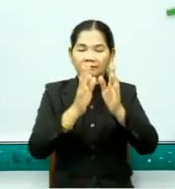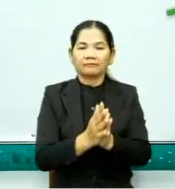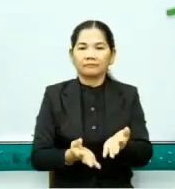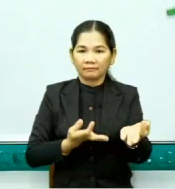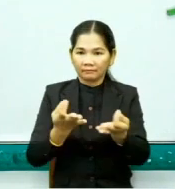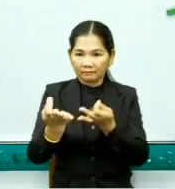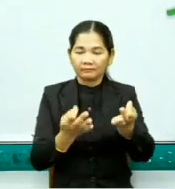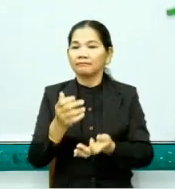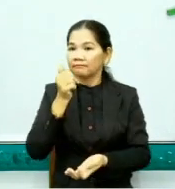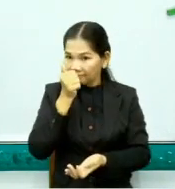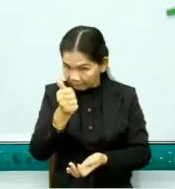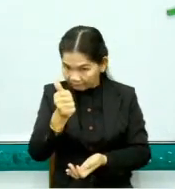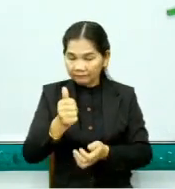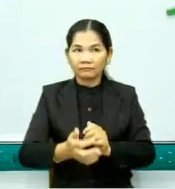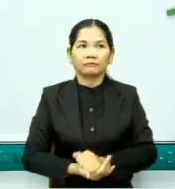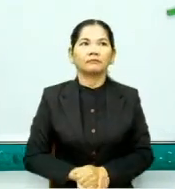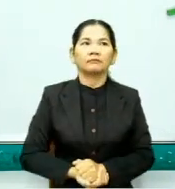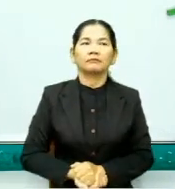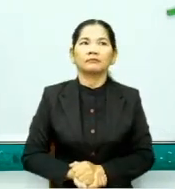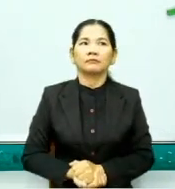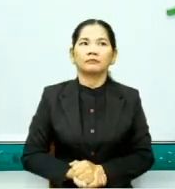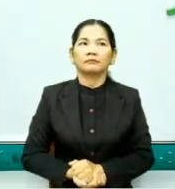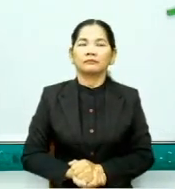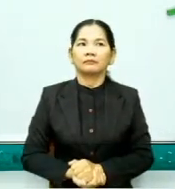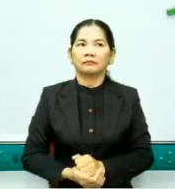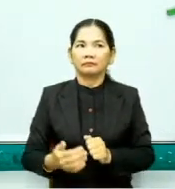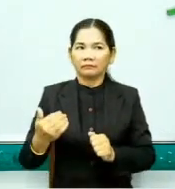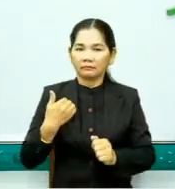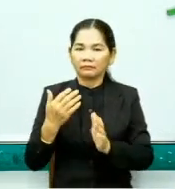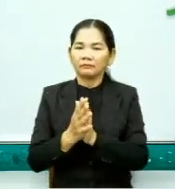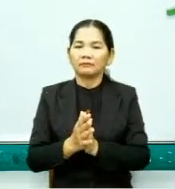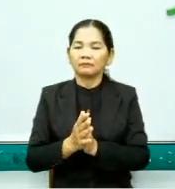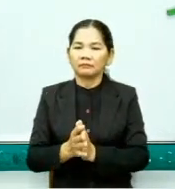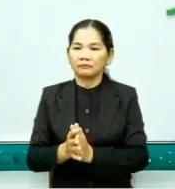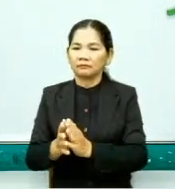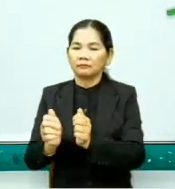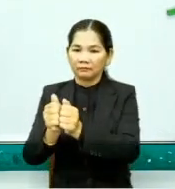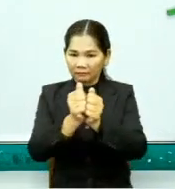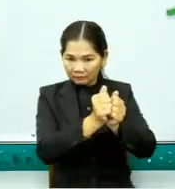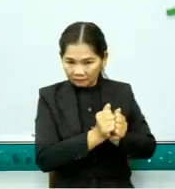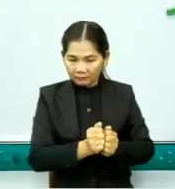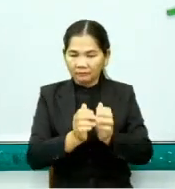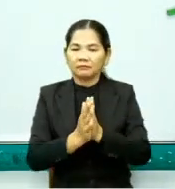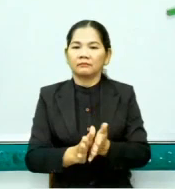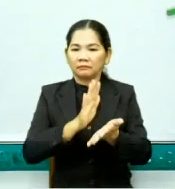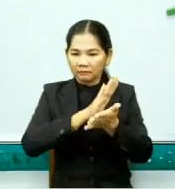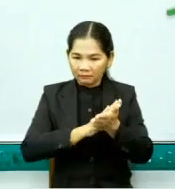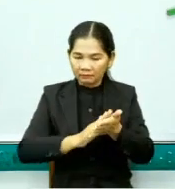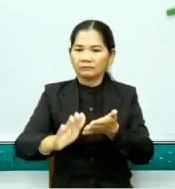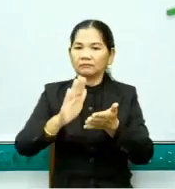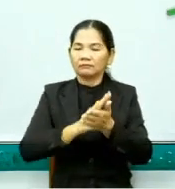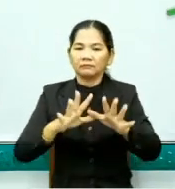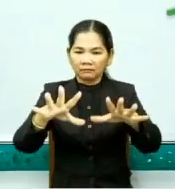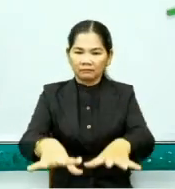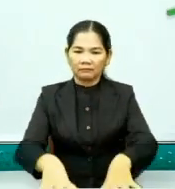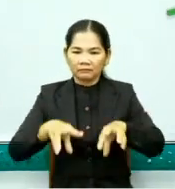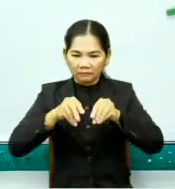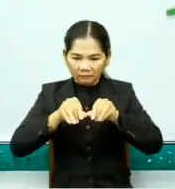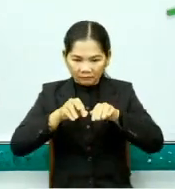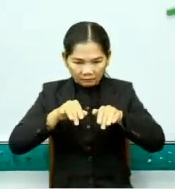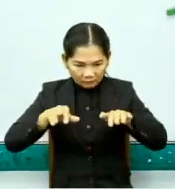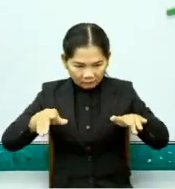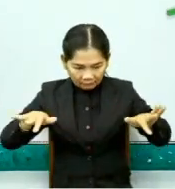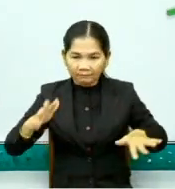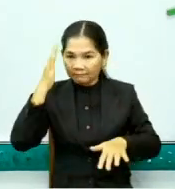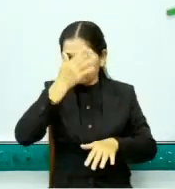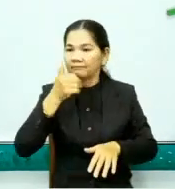vá cắn là ô chàng chẳng dưỡng tiền ạc nìa chà trâu ruông nìa chà sầm át chân này sà mốt dưỡng chà ao miên